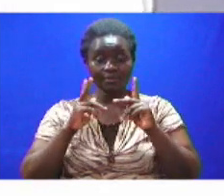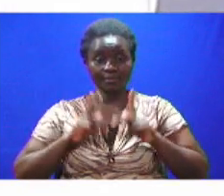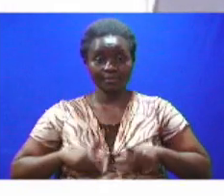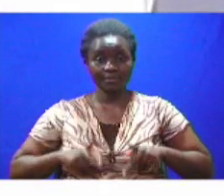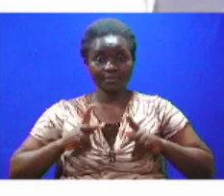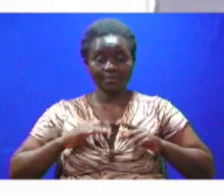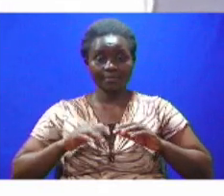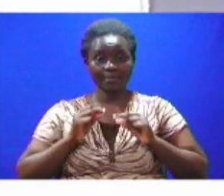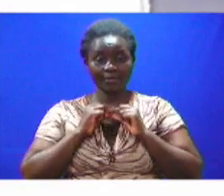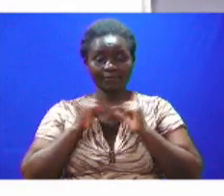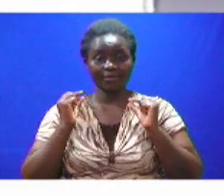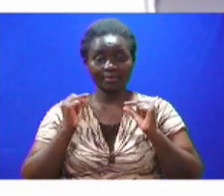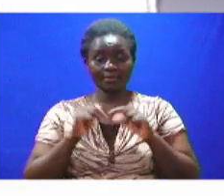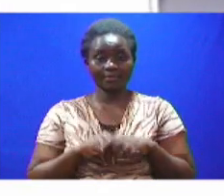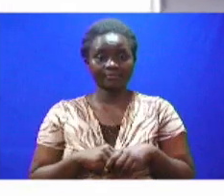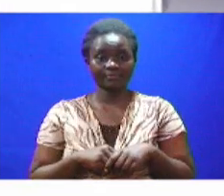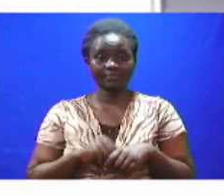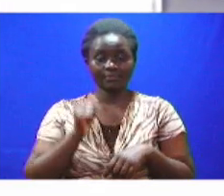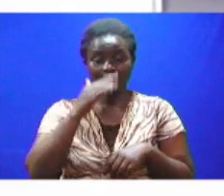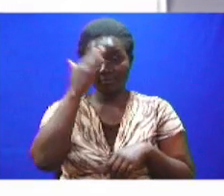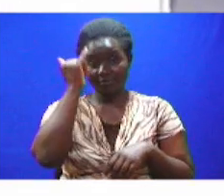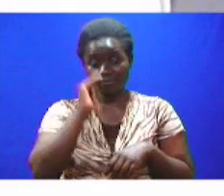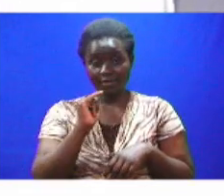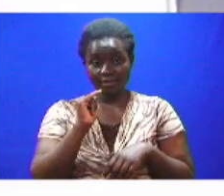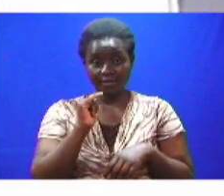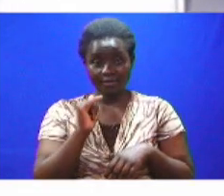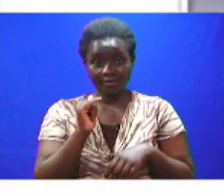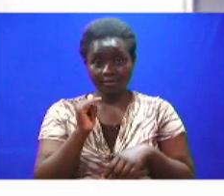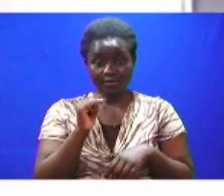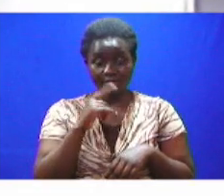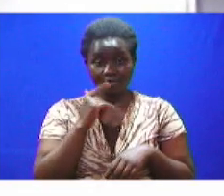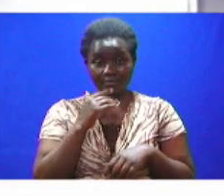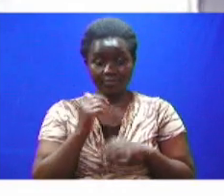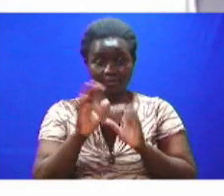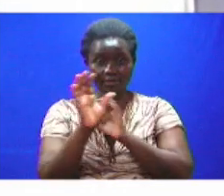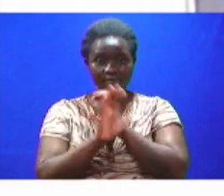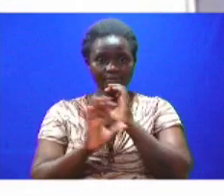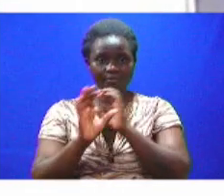mikono yako, kwa sababu tunayo nchi inayohitaji kuende.